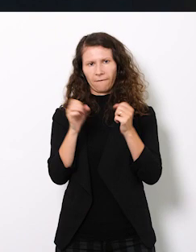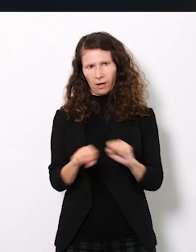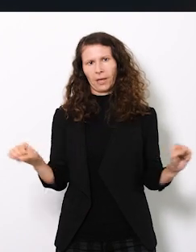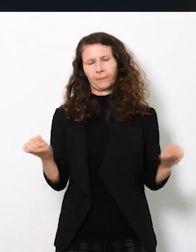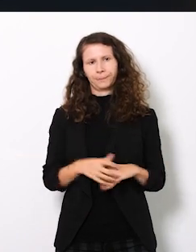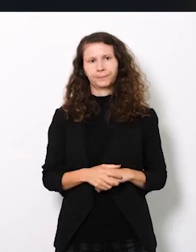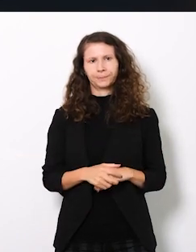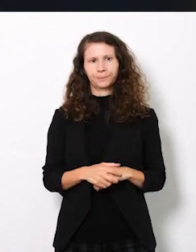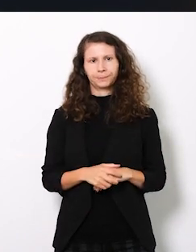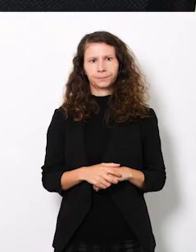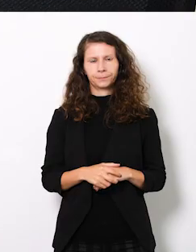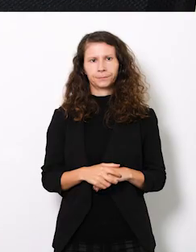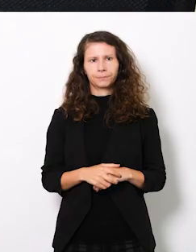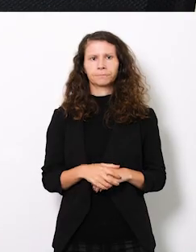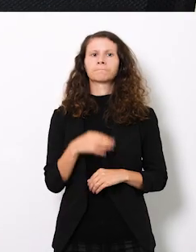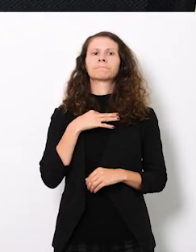erreichen.